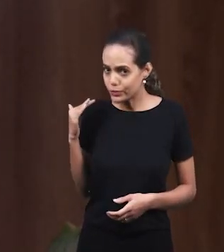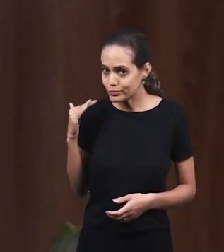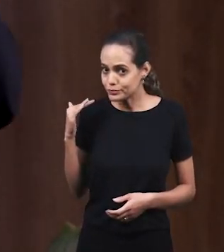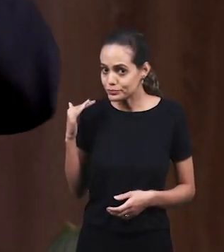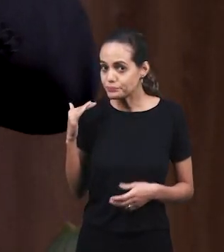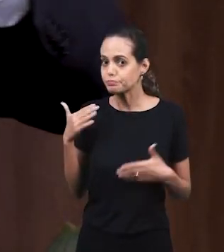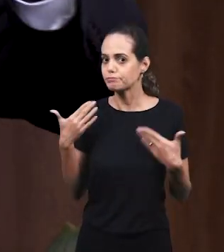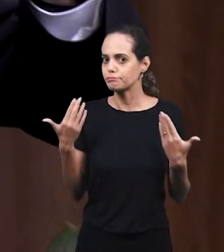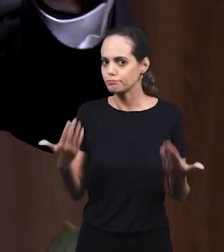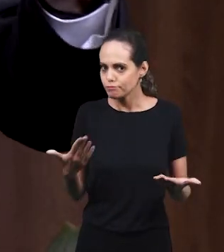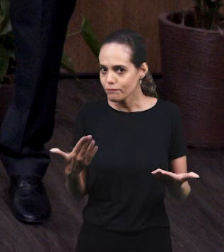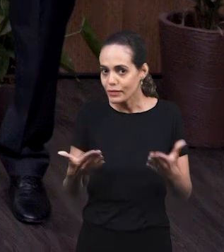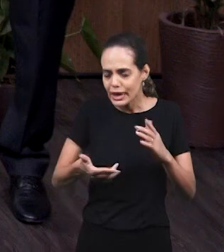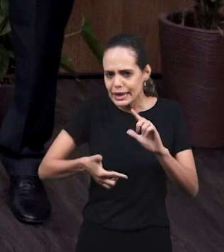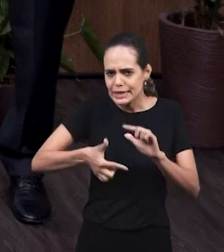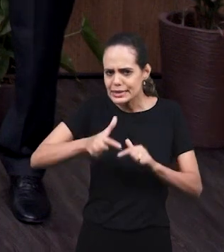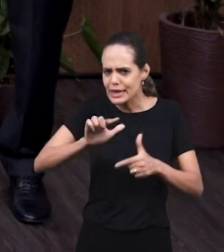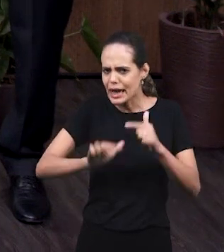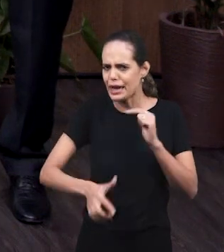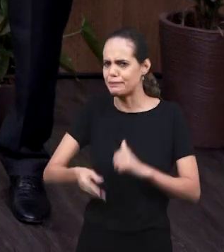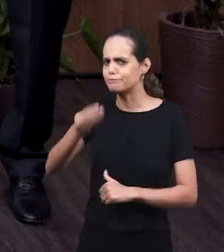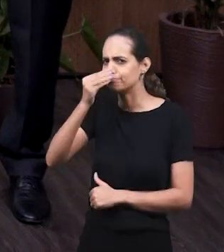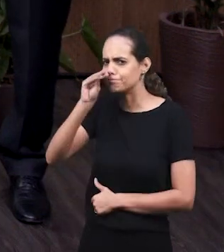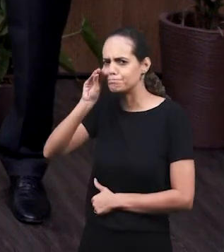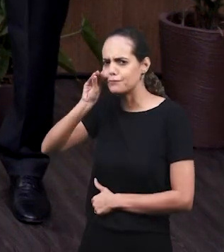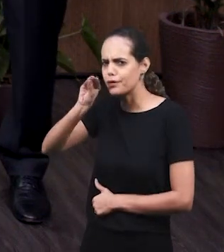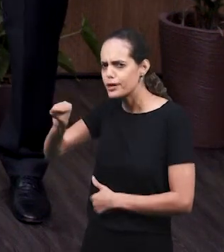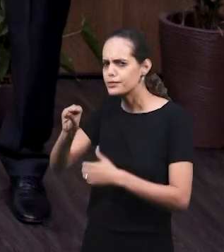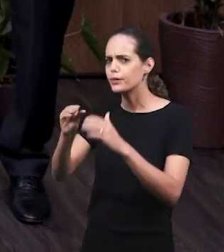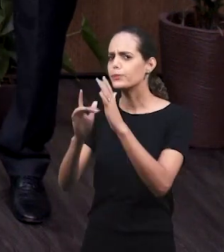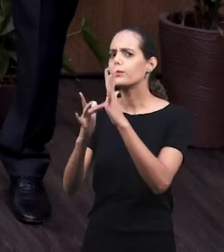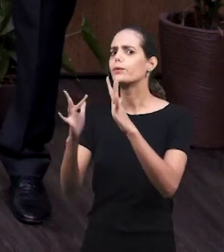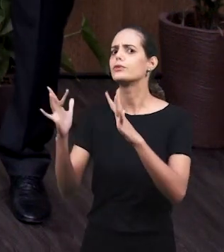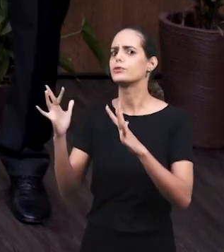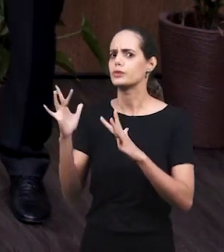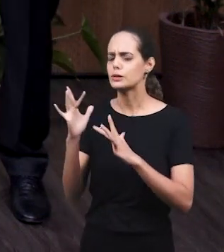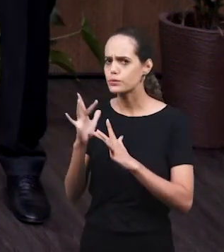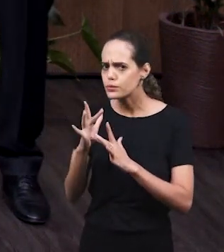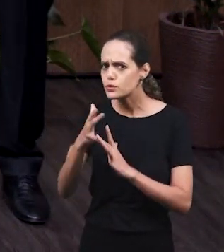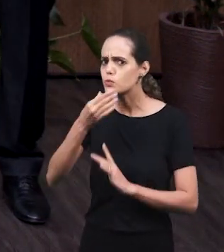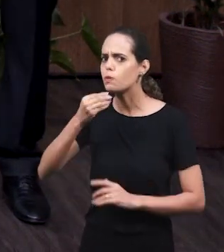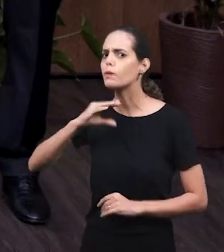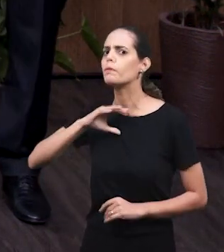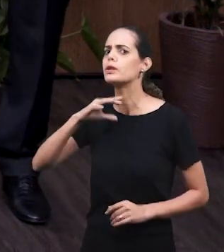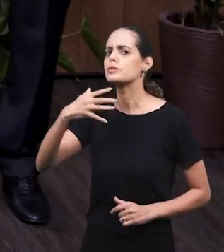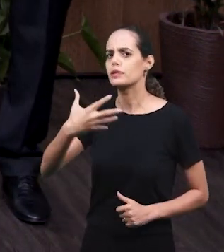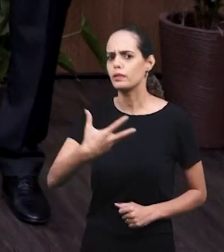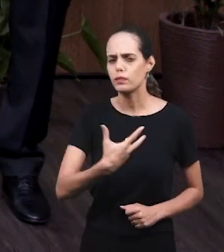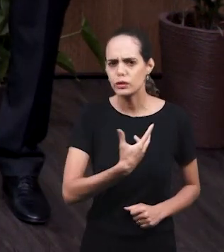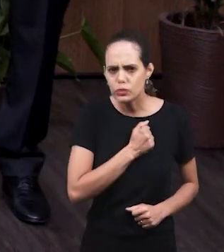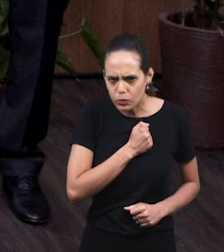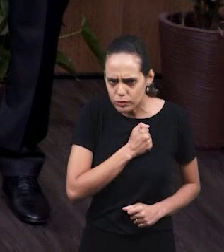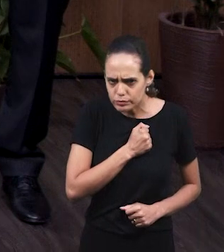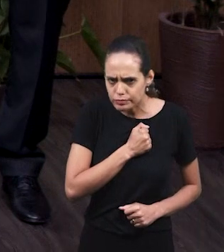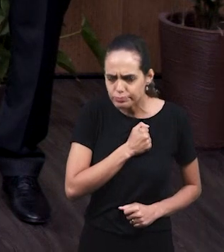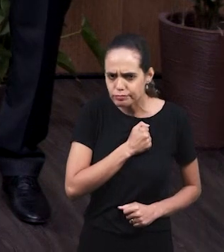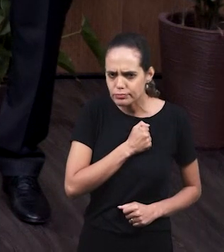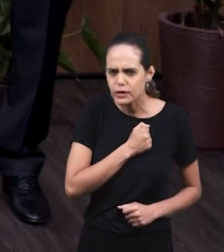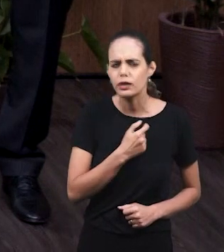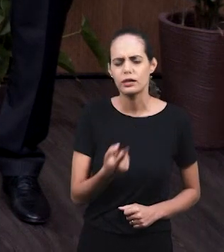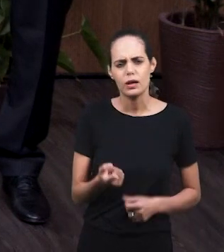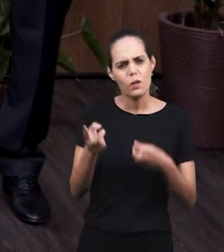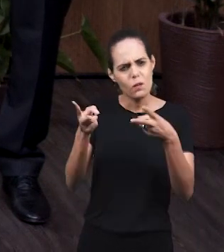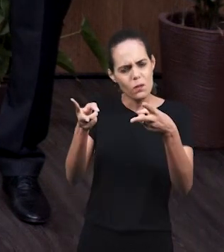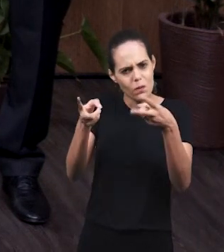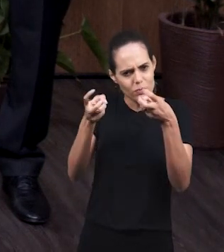il avait encore rejeté Jésus, rejeté le Messie. Une foule, observez